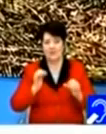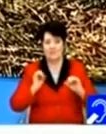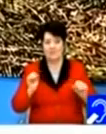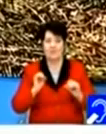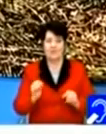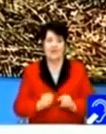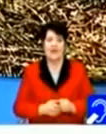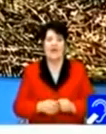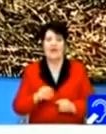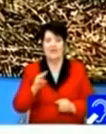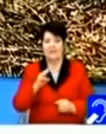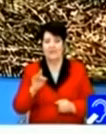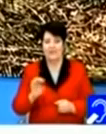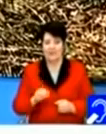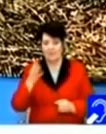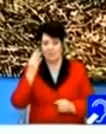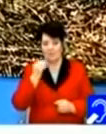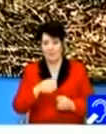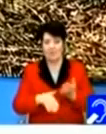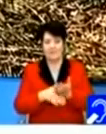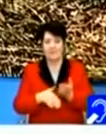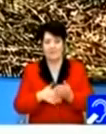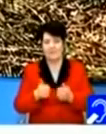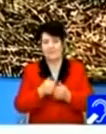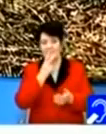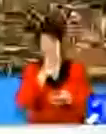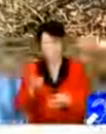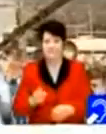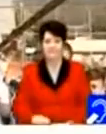Oina Fest. TVR Moldova a fost partener media al manifestării.